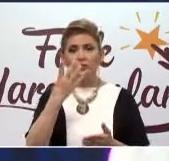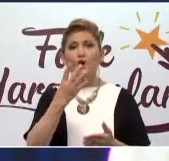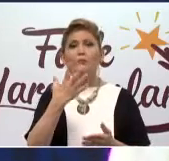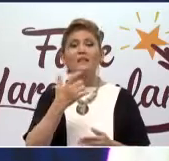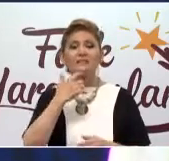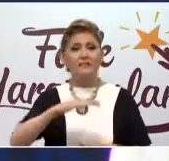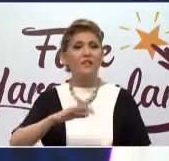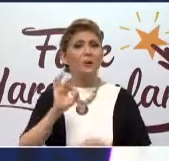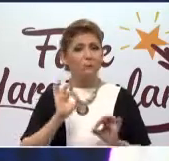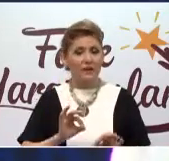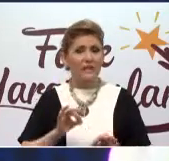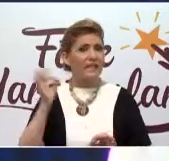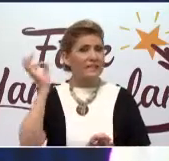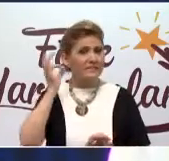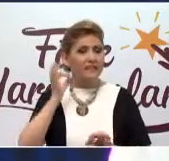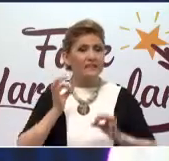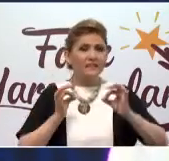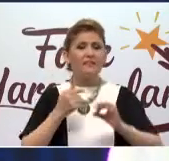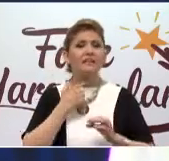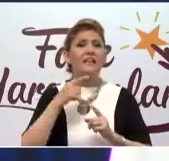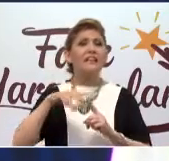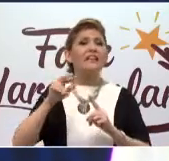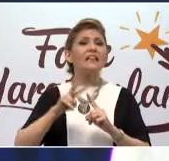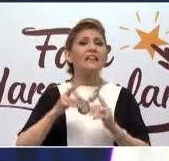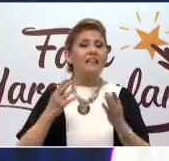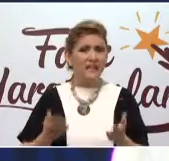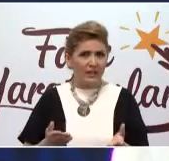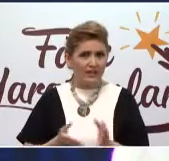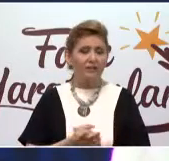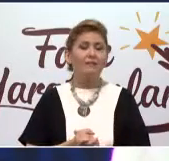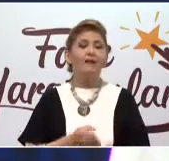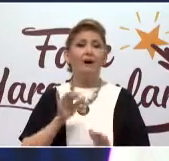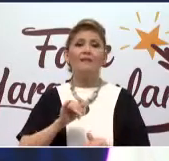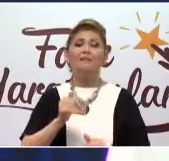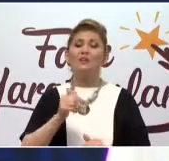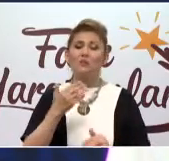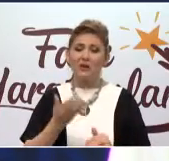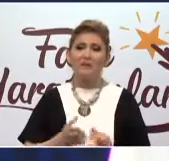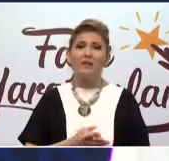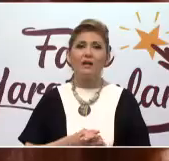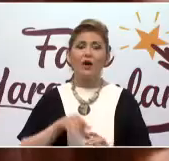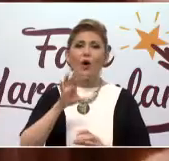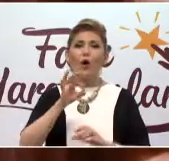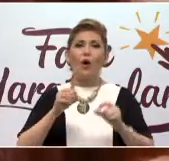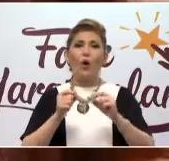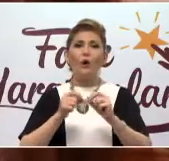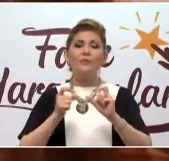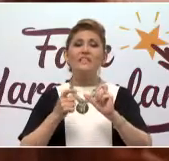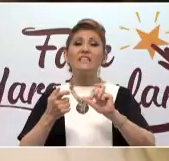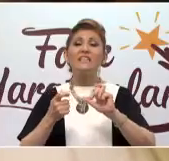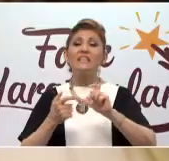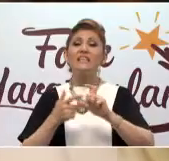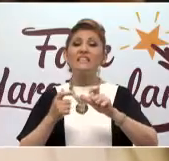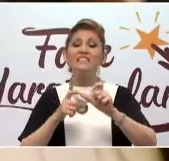yaşlarına başlayan, ses ve hareket tiklerle seyreden ve aynı zamanda işte obsesif kompulsif